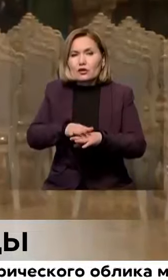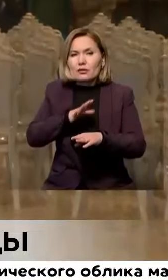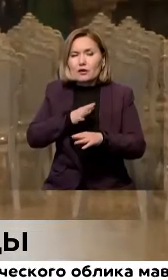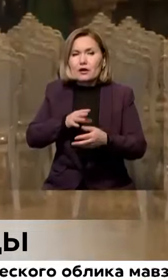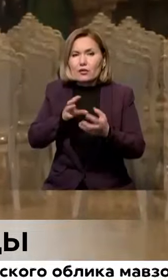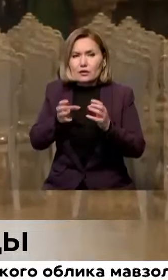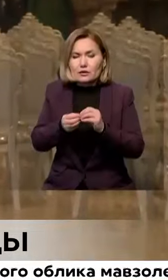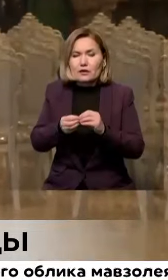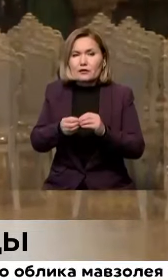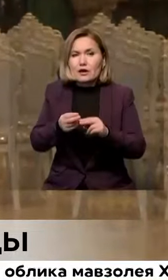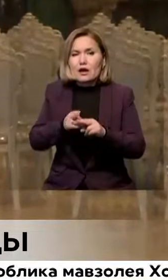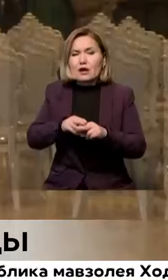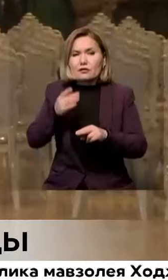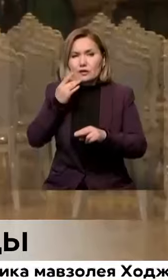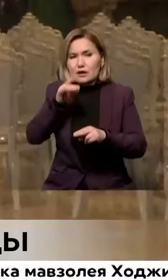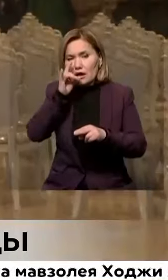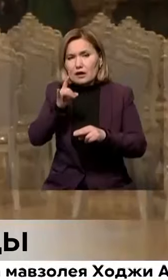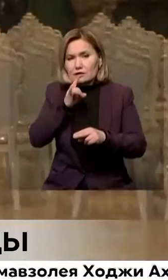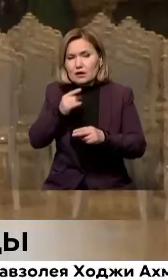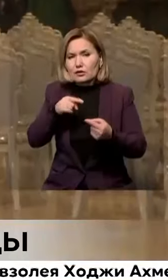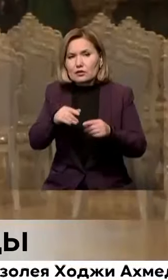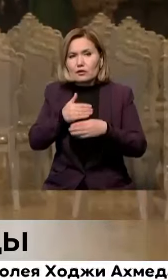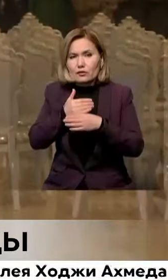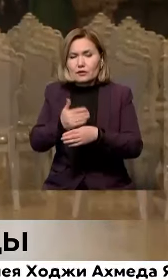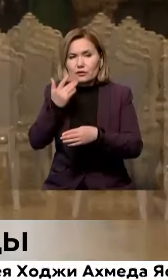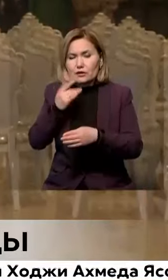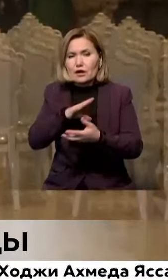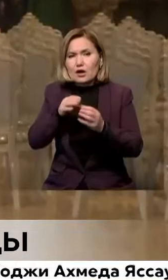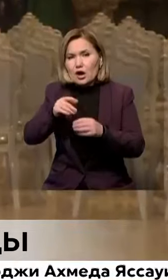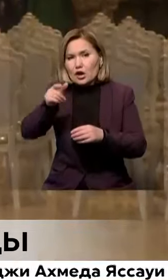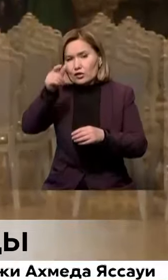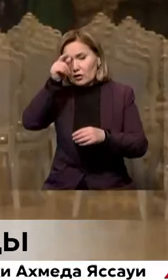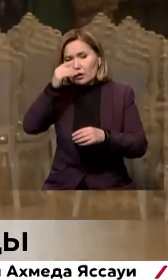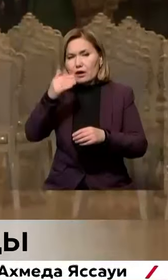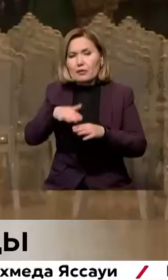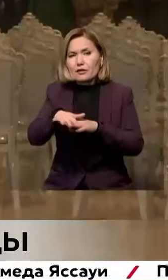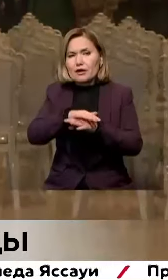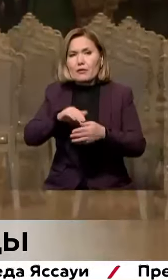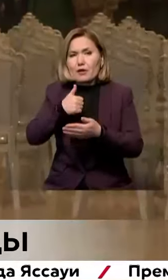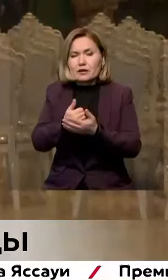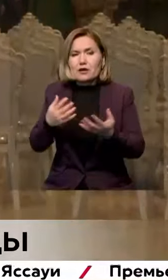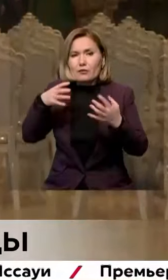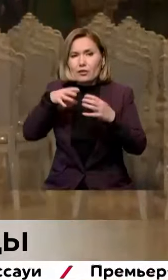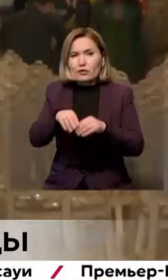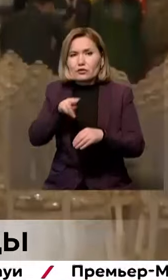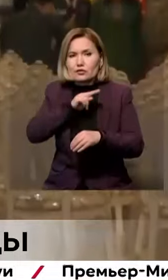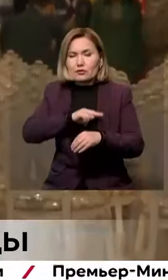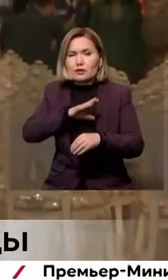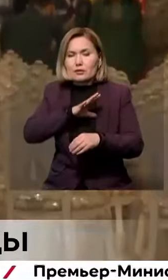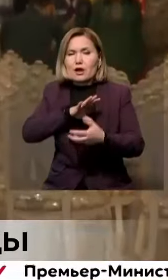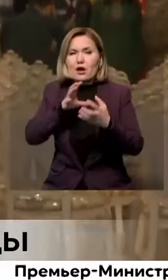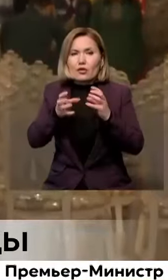әлде қандай болған жағдайда, бүгінгі күні түрік жалпы түркі елдерінің бас бірігуі туралы айту қиын болған.